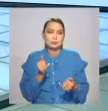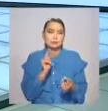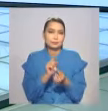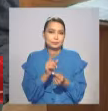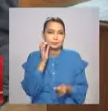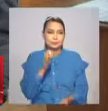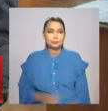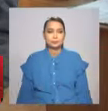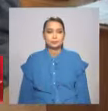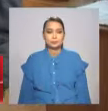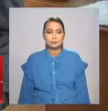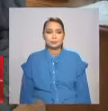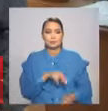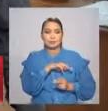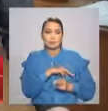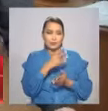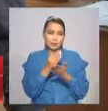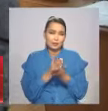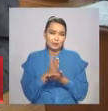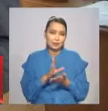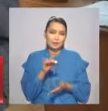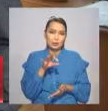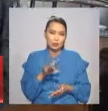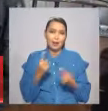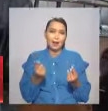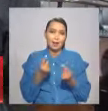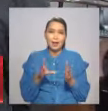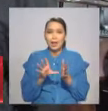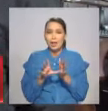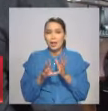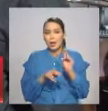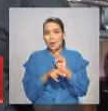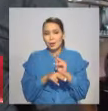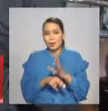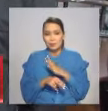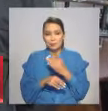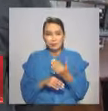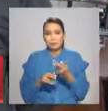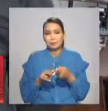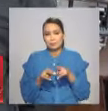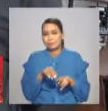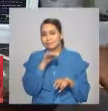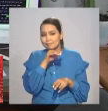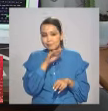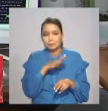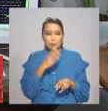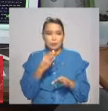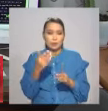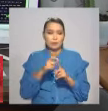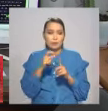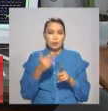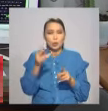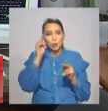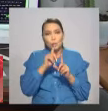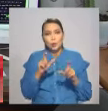Насикенова. Свою трудовую деятельность Виктор начал обычным электромонтером, хотя до этого даже не мечтал о такой профессии. По его словам, тогда еще